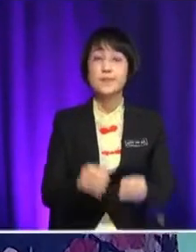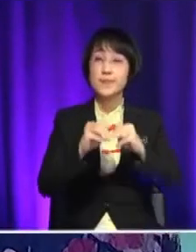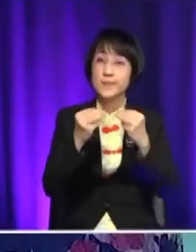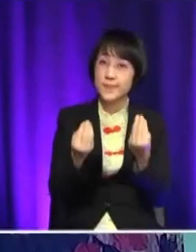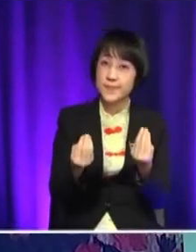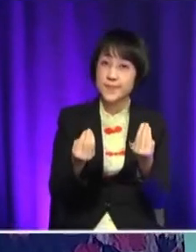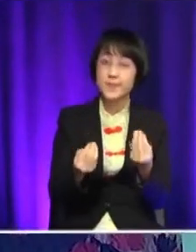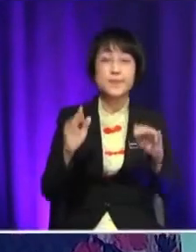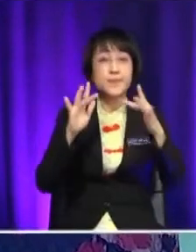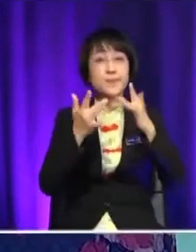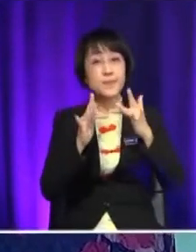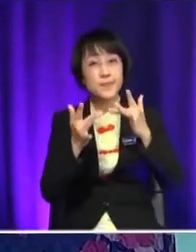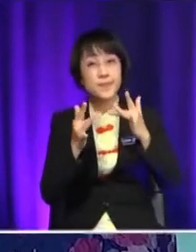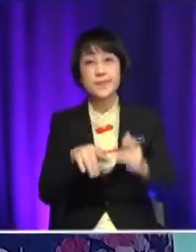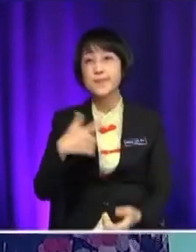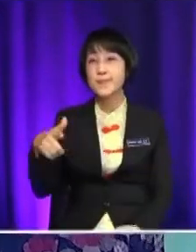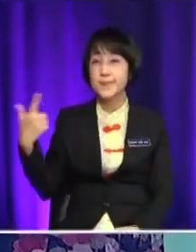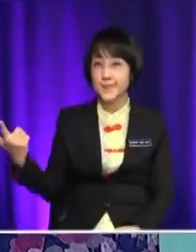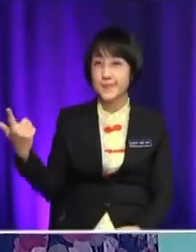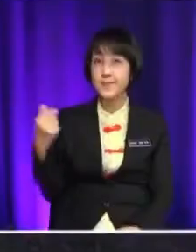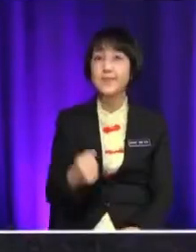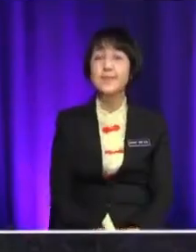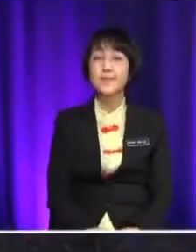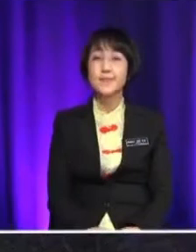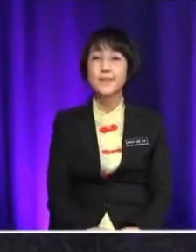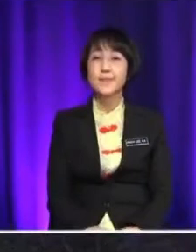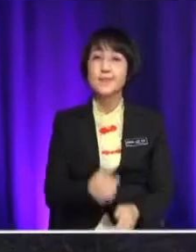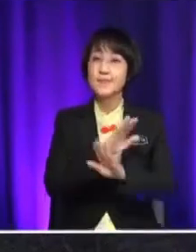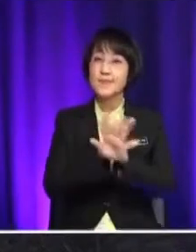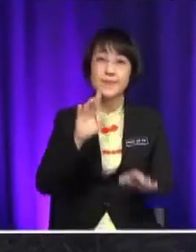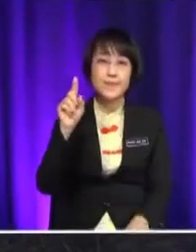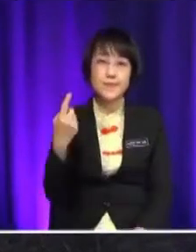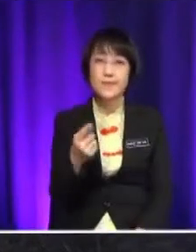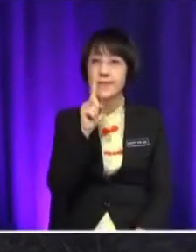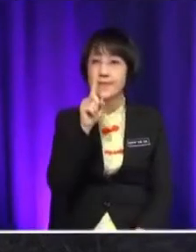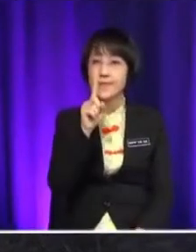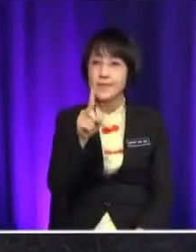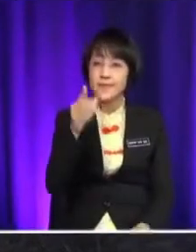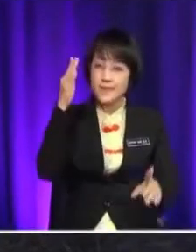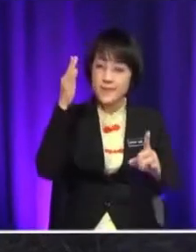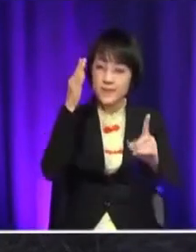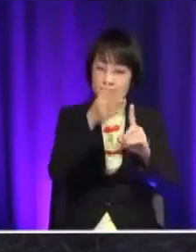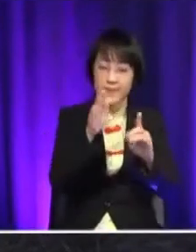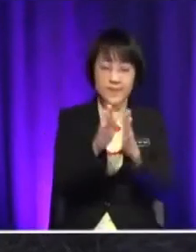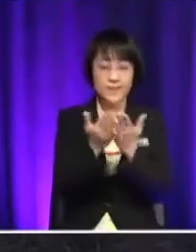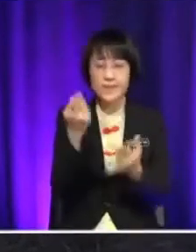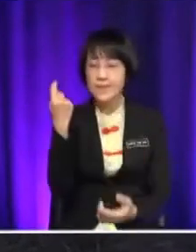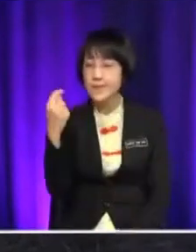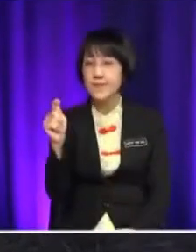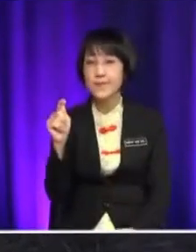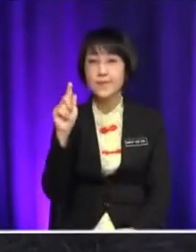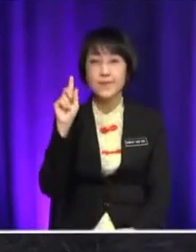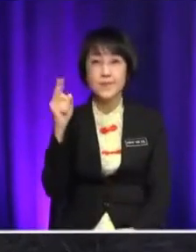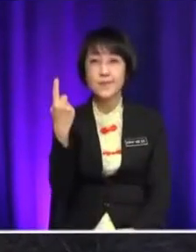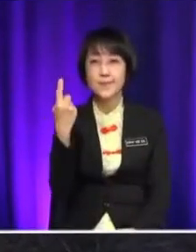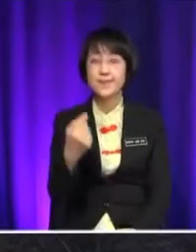majalah, internet dan sebagainya. Ya, betul, kan? Tu cikgu. Tak boleh hanya berbandukan buku teks sahaja. Ya, kita ada banyak sumber sekarang ni, kan? Semua